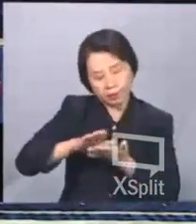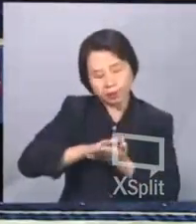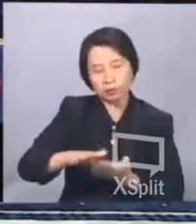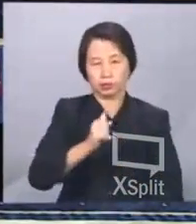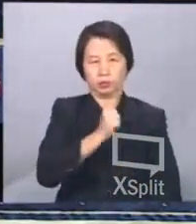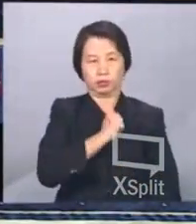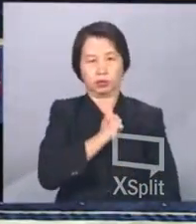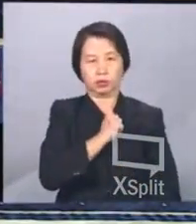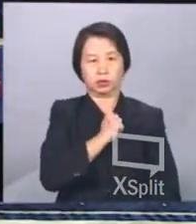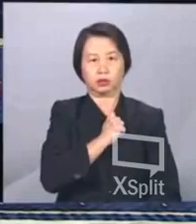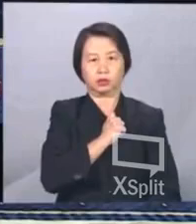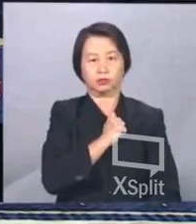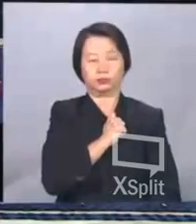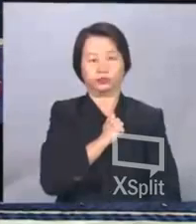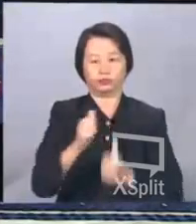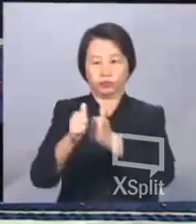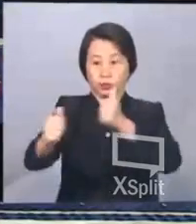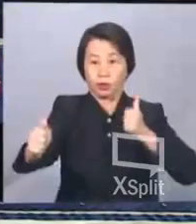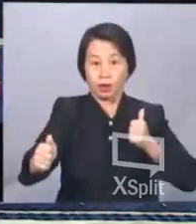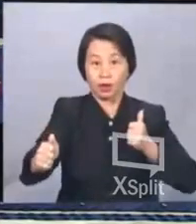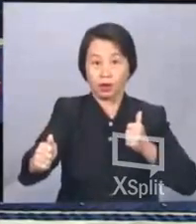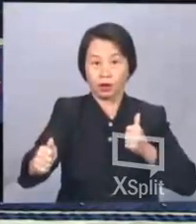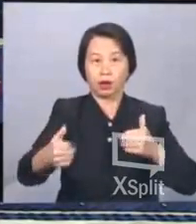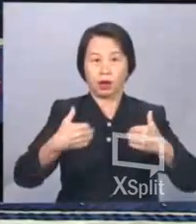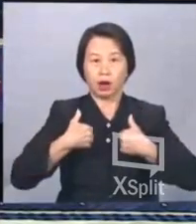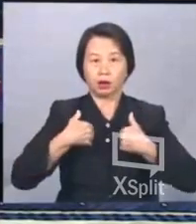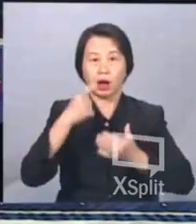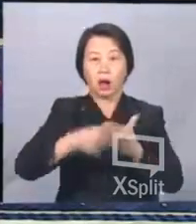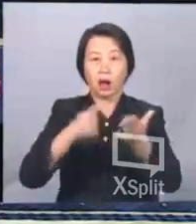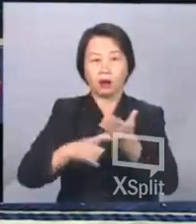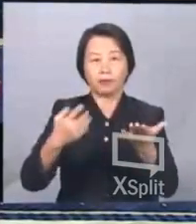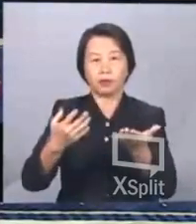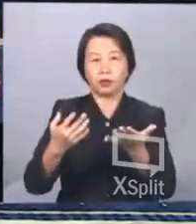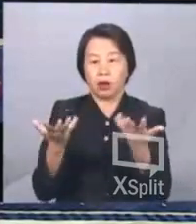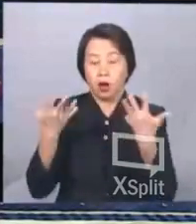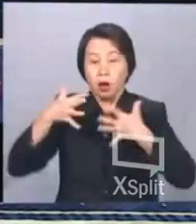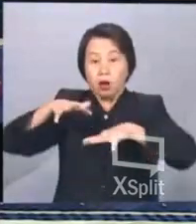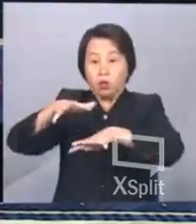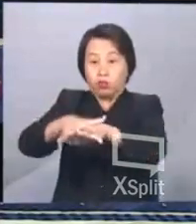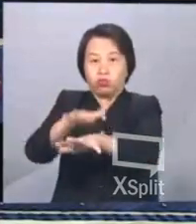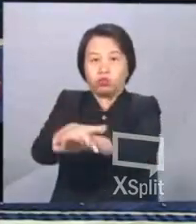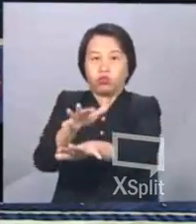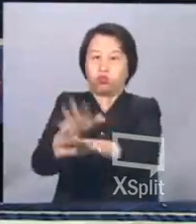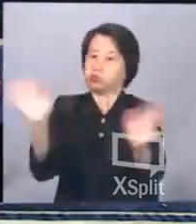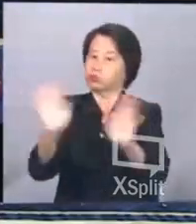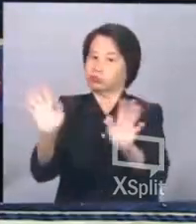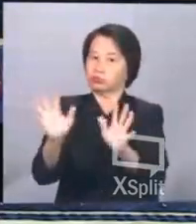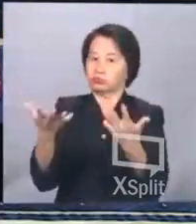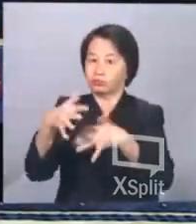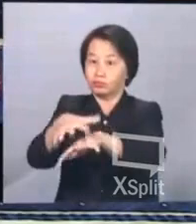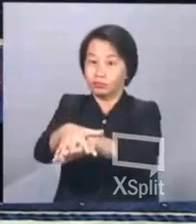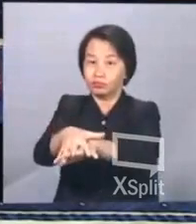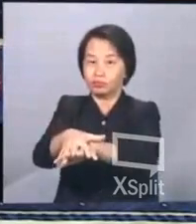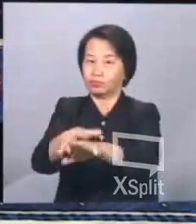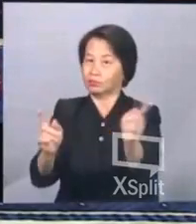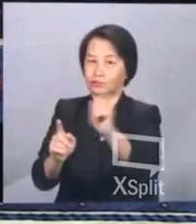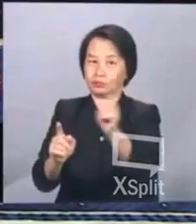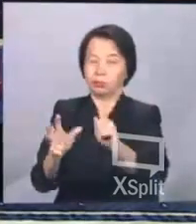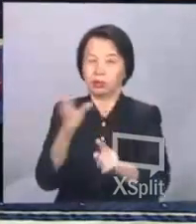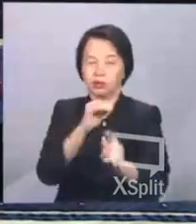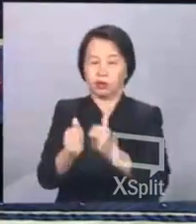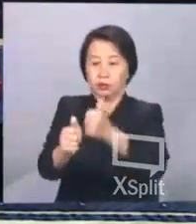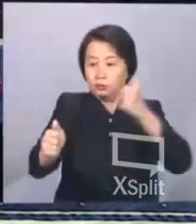di toilet Hai elakkan daripada Melarikan sebarang bentuk perhimpunan a sin dari